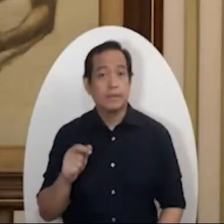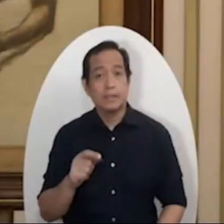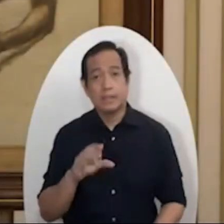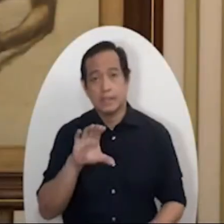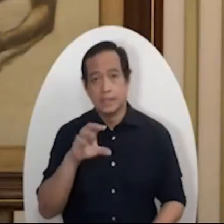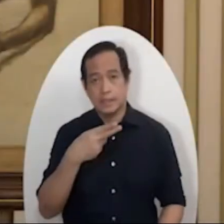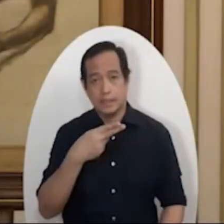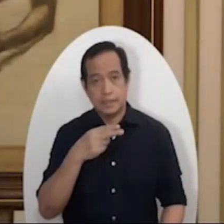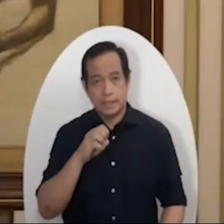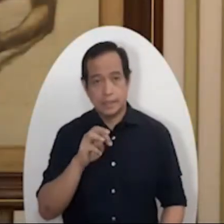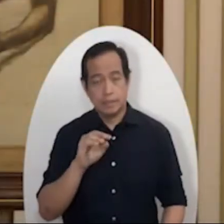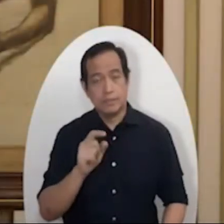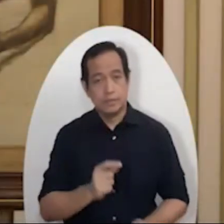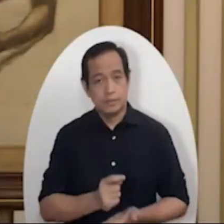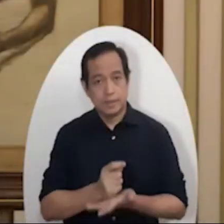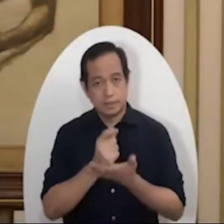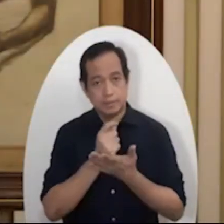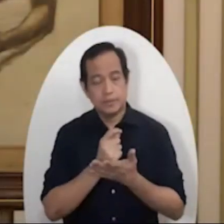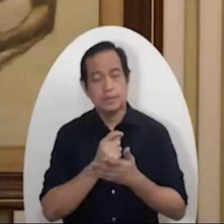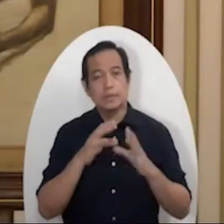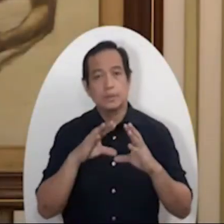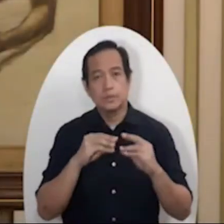wither-wither po sila na